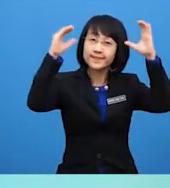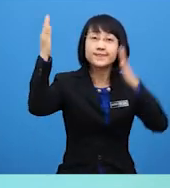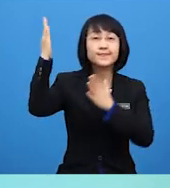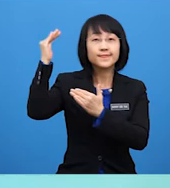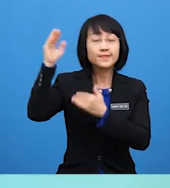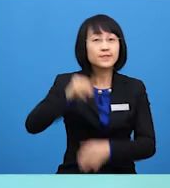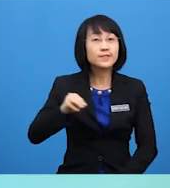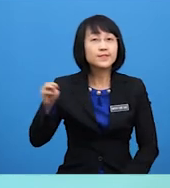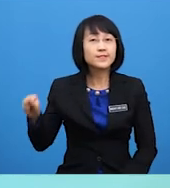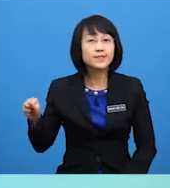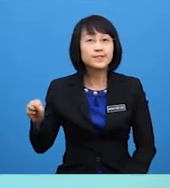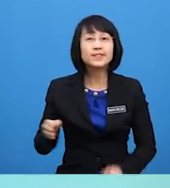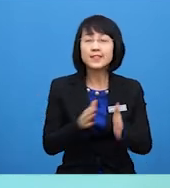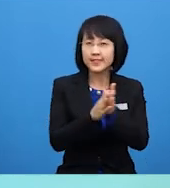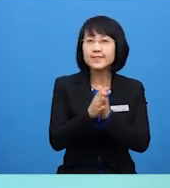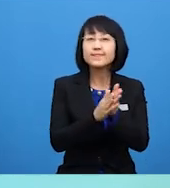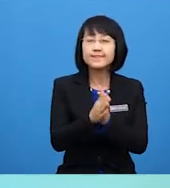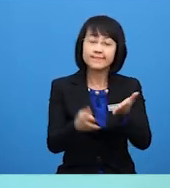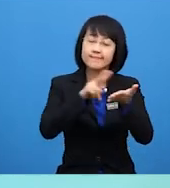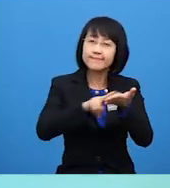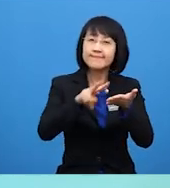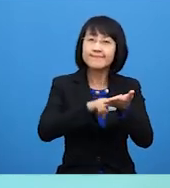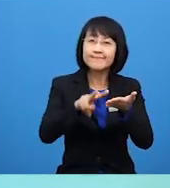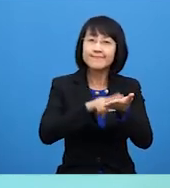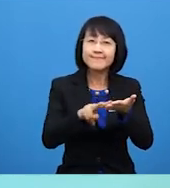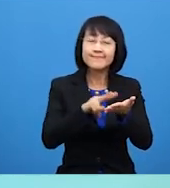Cikgu harap murid-murid rajin ulang kaji.